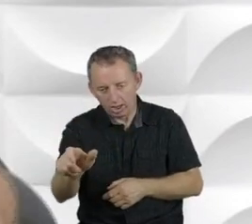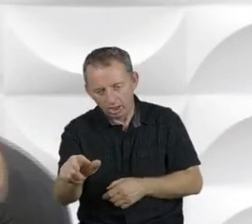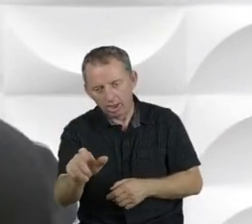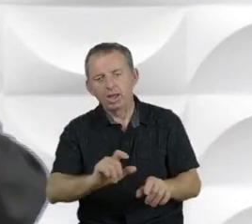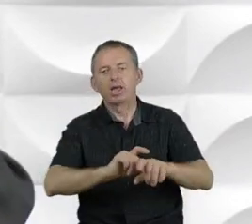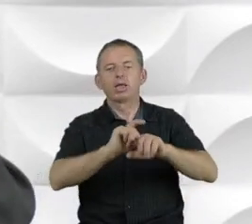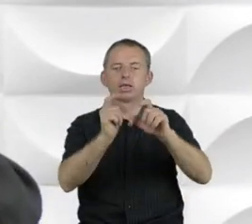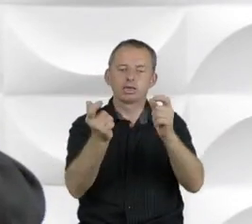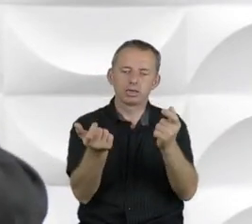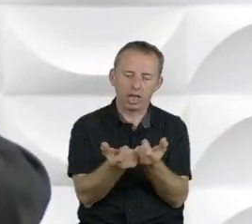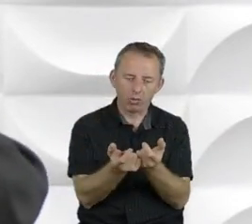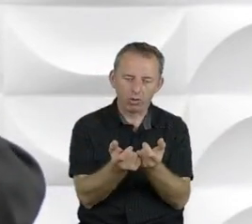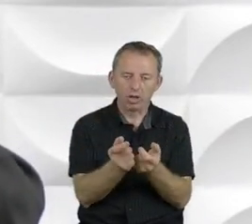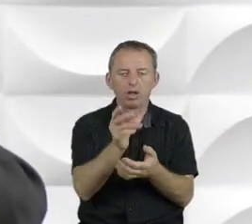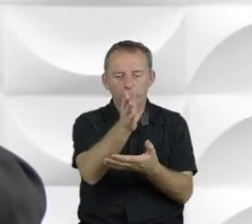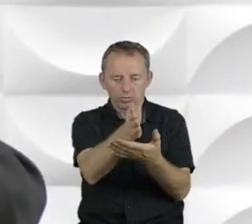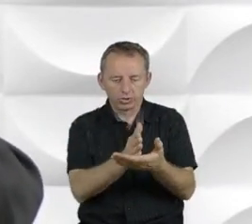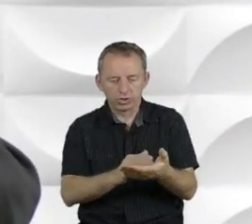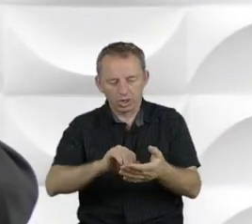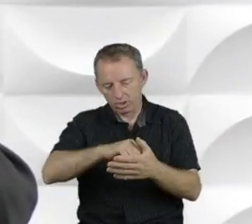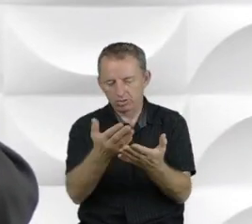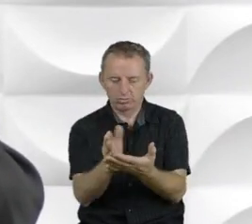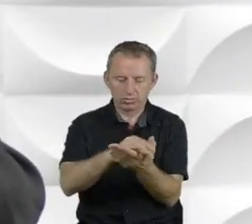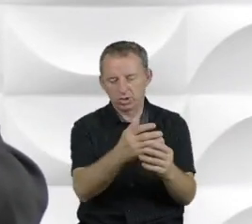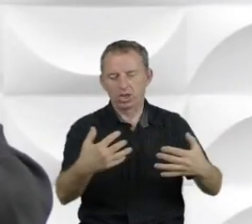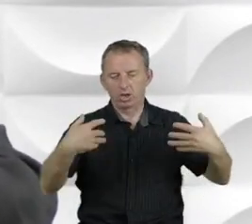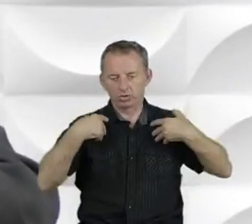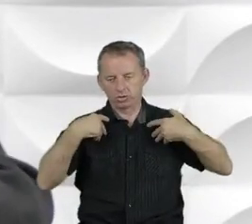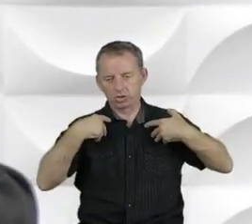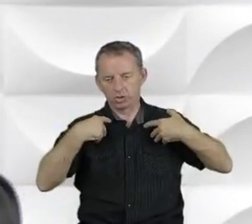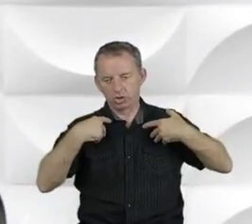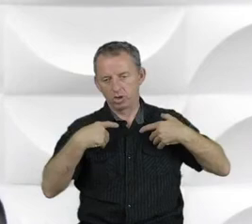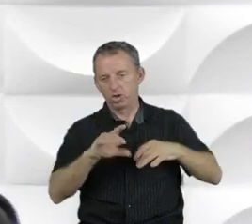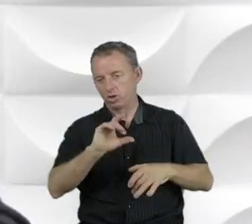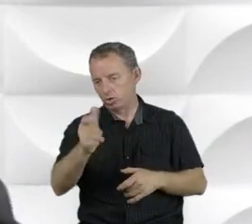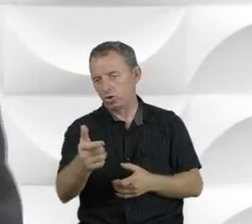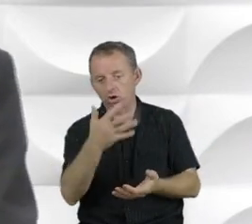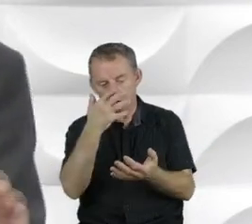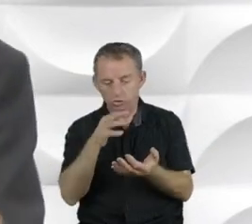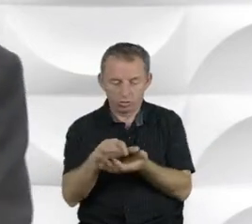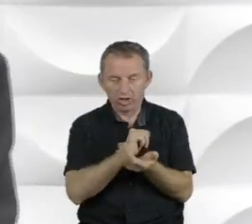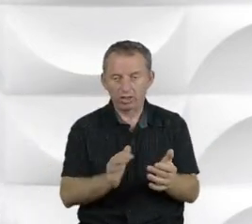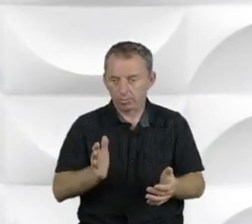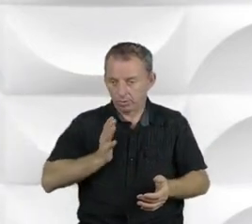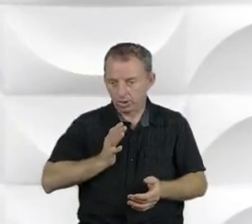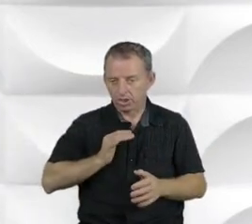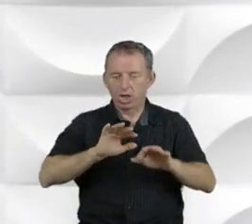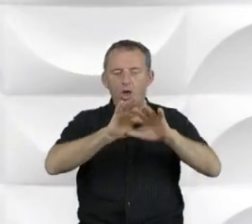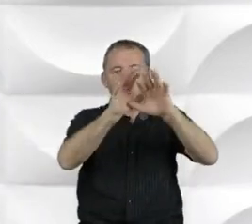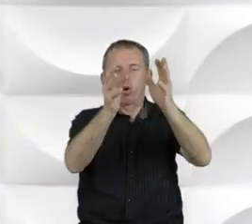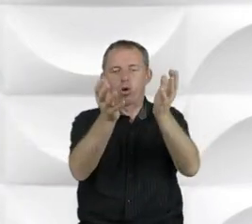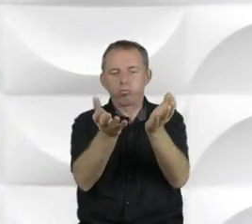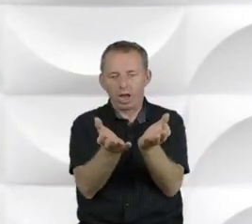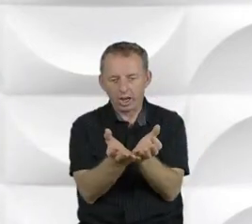całym przedziale jego życia. Bo to, co świat przeżywa